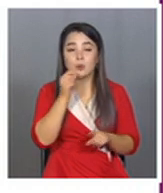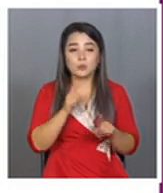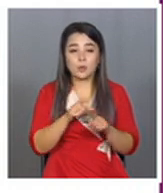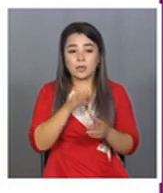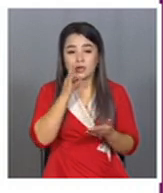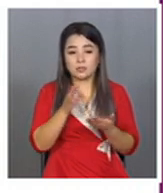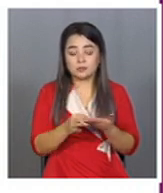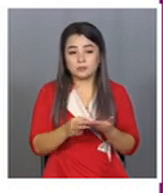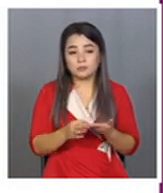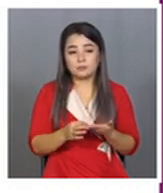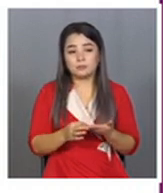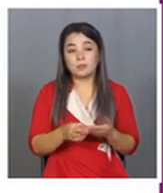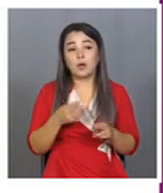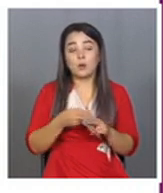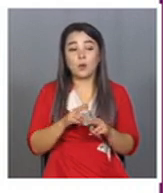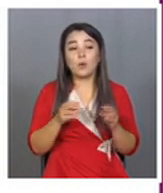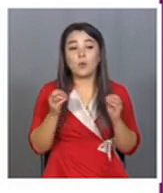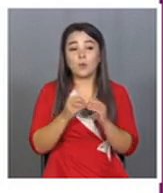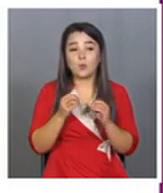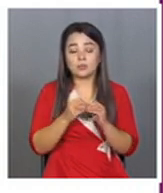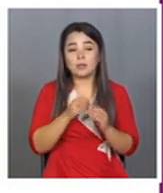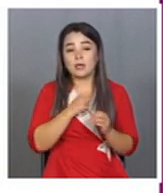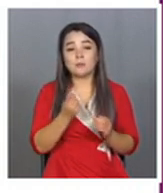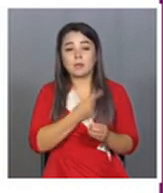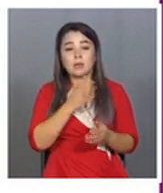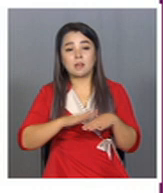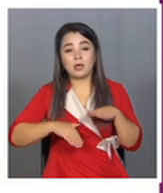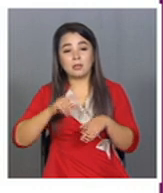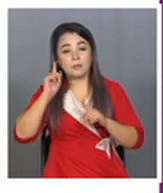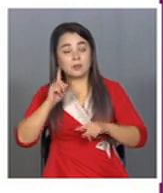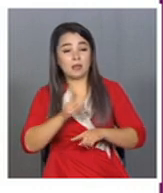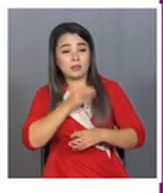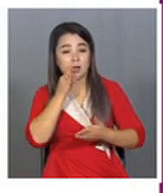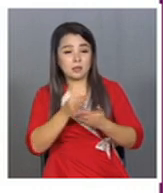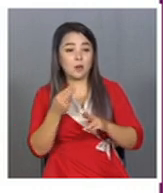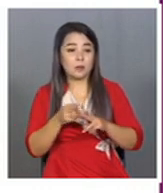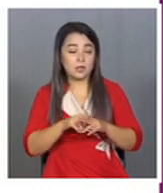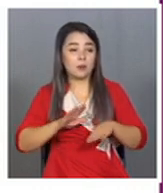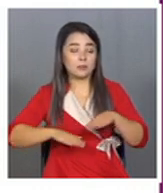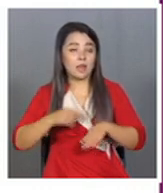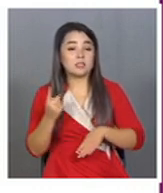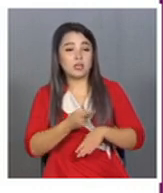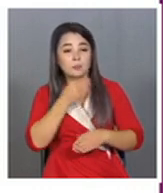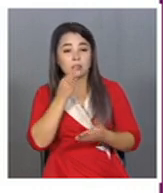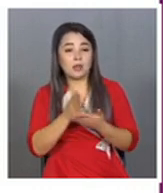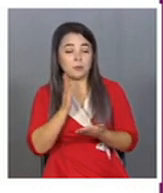береді. Он саусағынан өнер тамған. Бұл тіркес шебер деген мағына